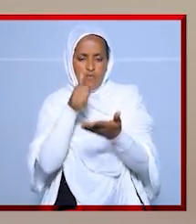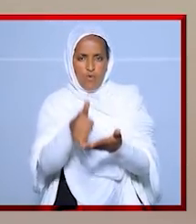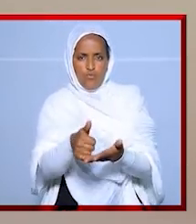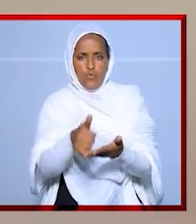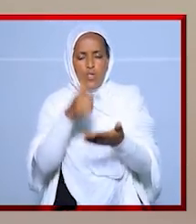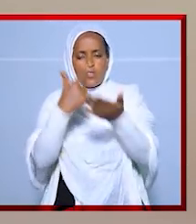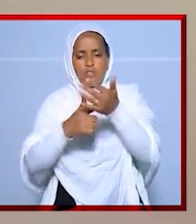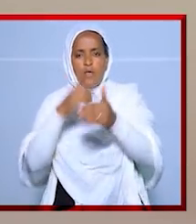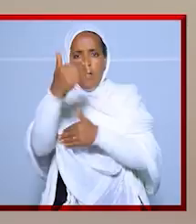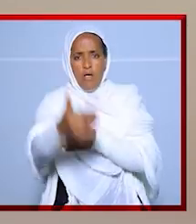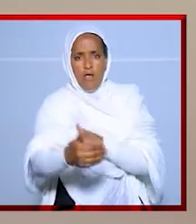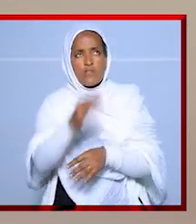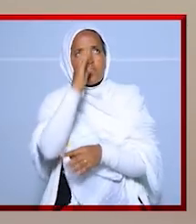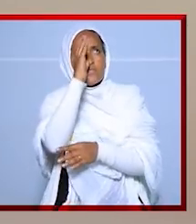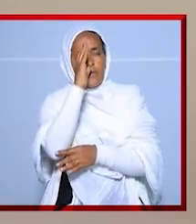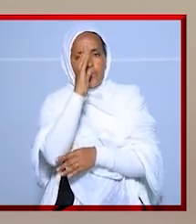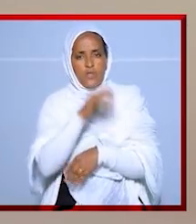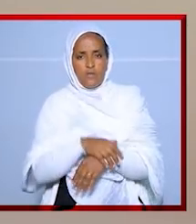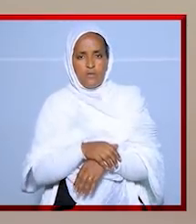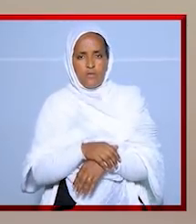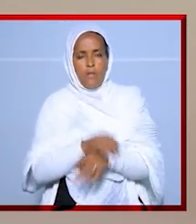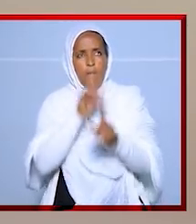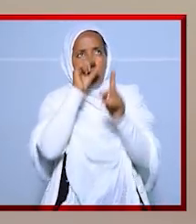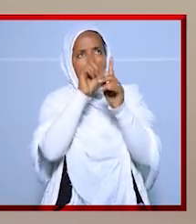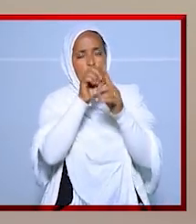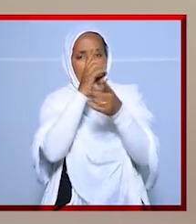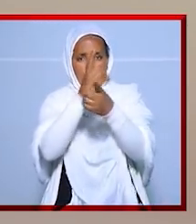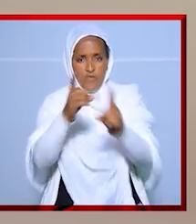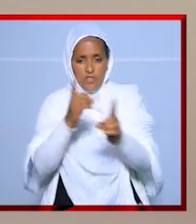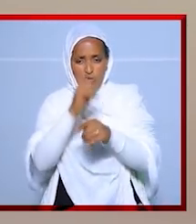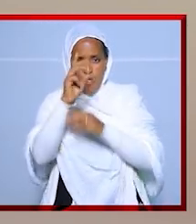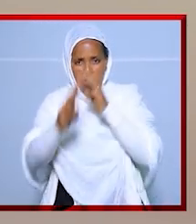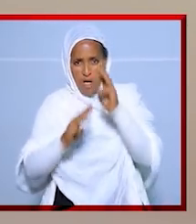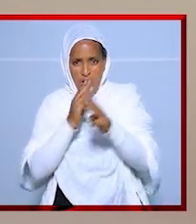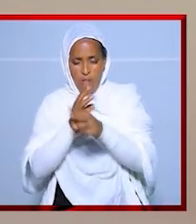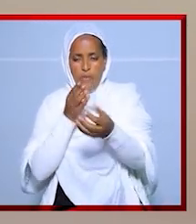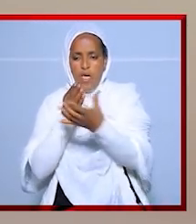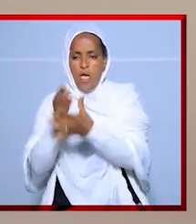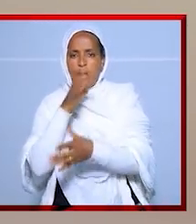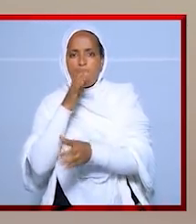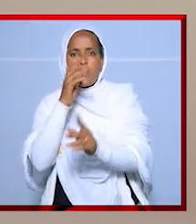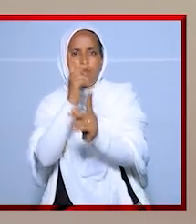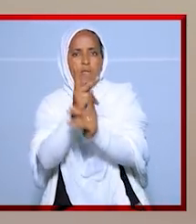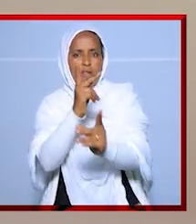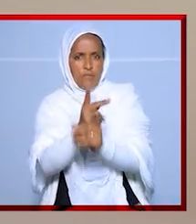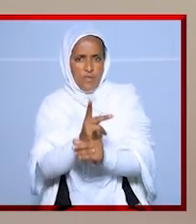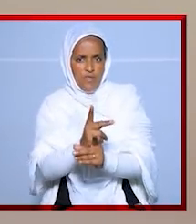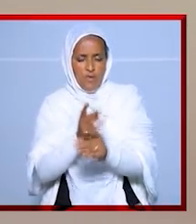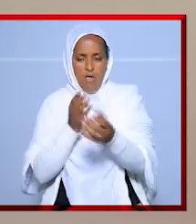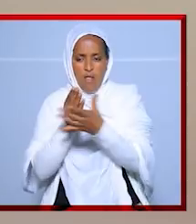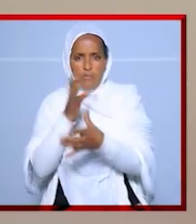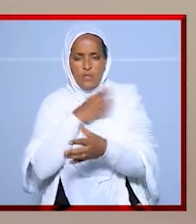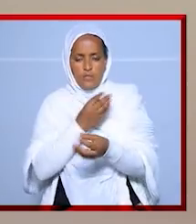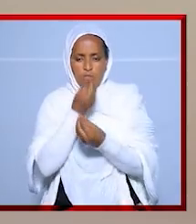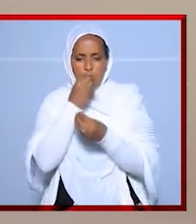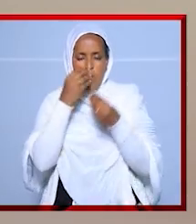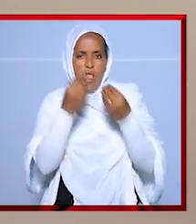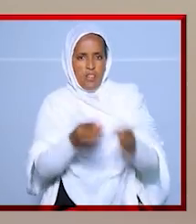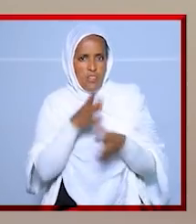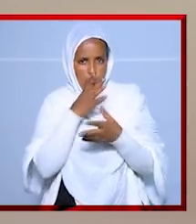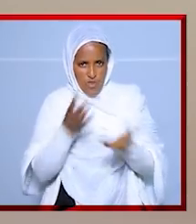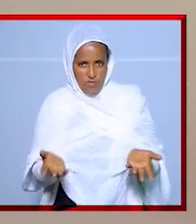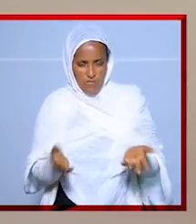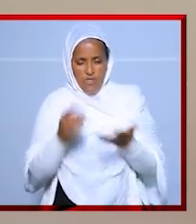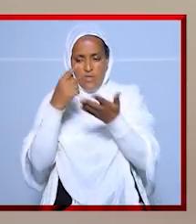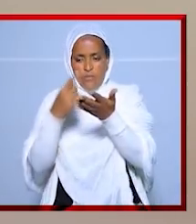መጻሕፍት። ከዚያ በመቀጠል እግዚአብሔር በቃሉ የፈጠረውን ዓለም ያለ መጋቢና ያለ ጠባቂ ያለ መጋቢና ያለ ምግብ